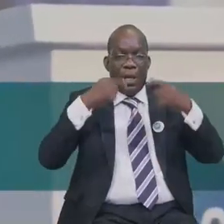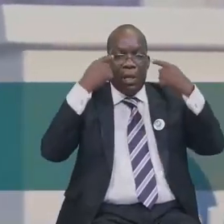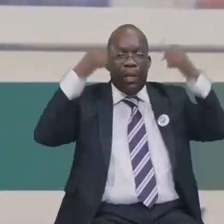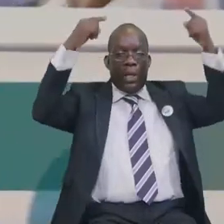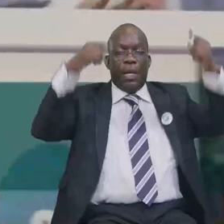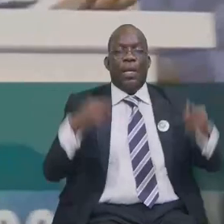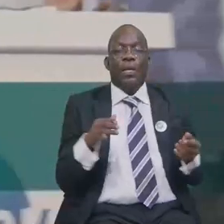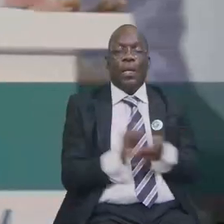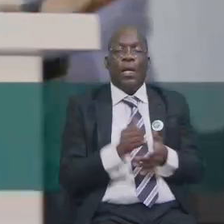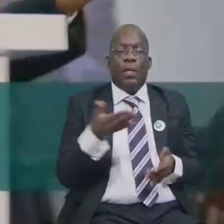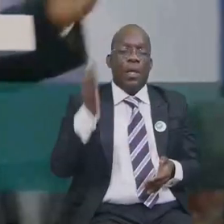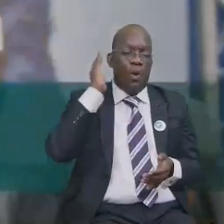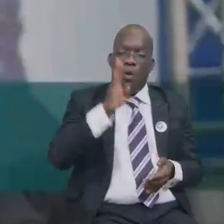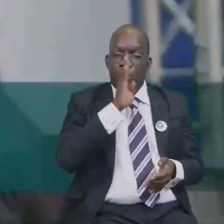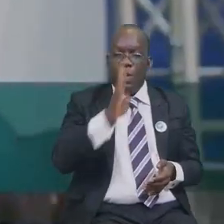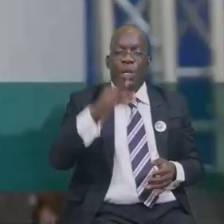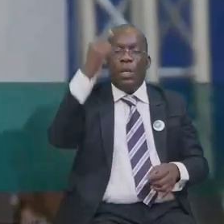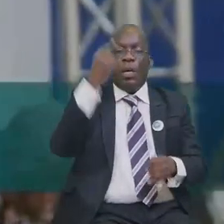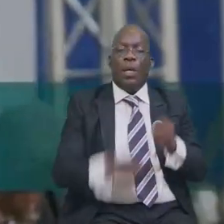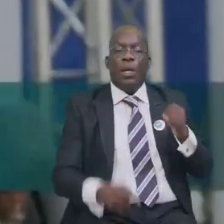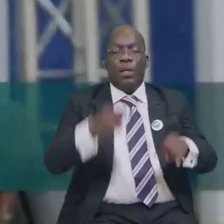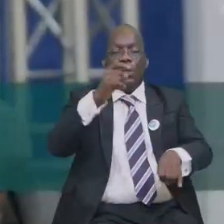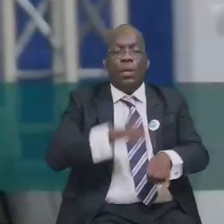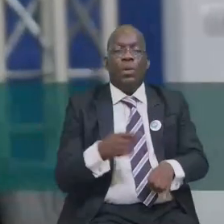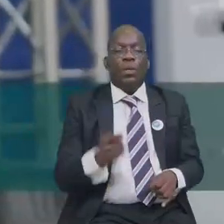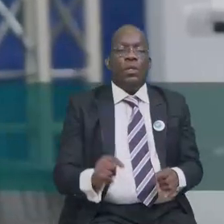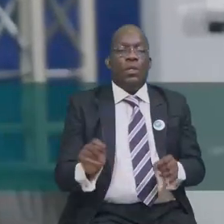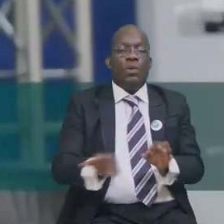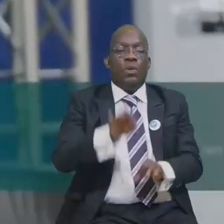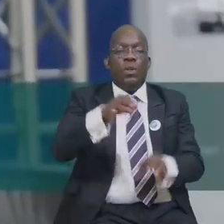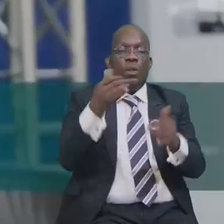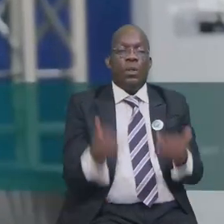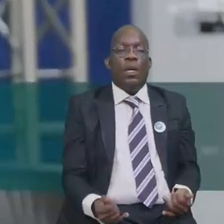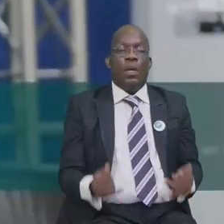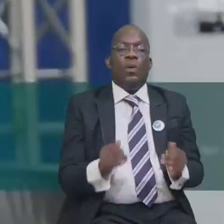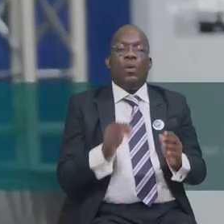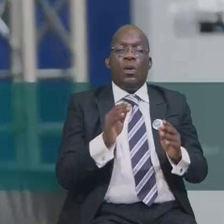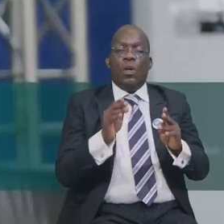temps. 1 Timothée 4, 1. Mais l'Esprit dit expressément, sans